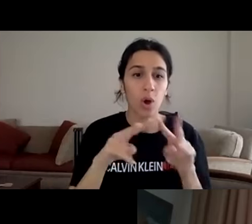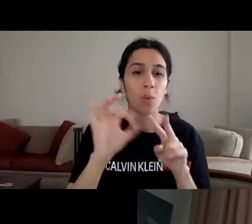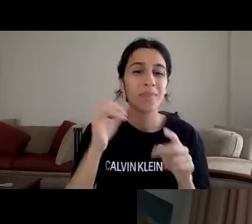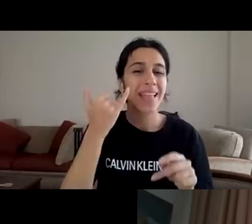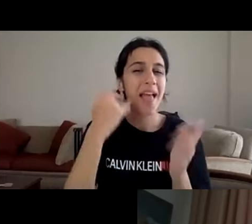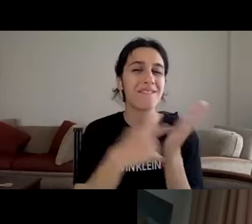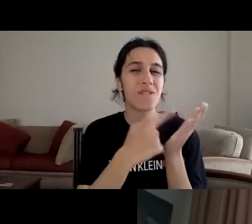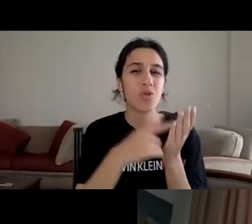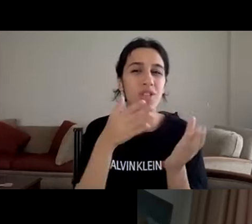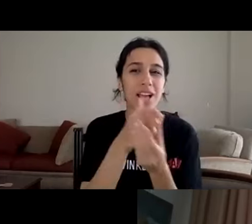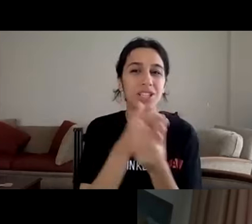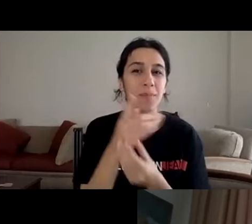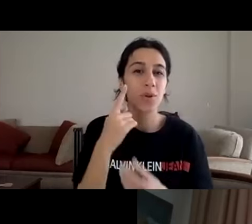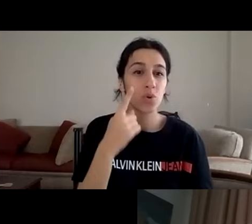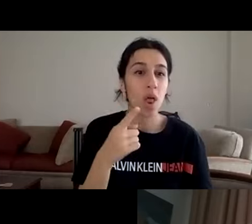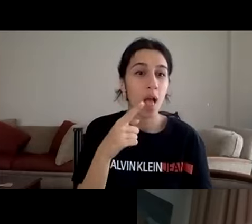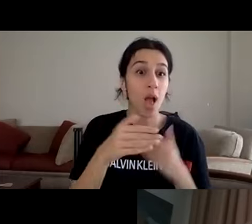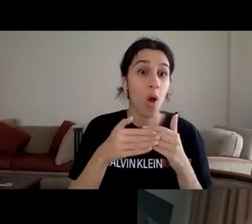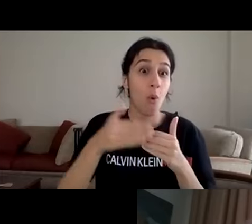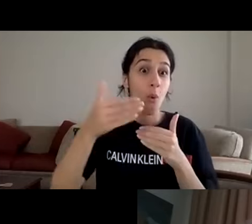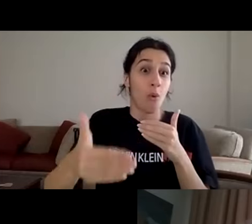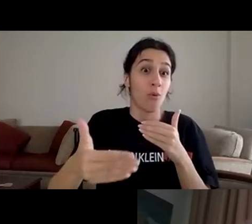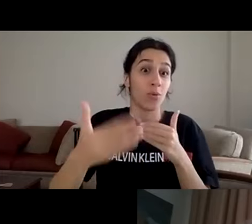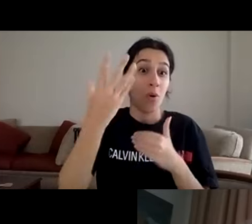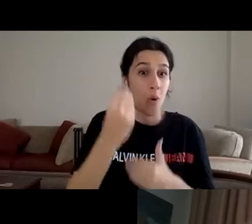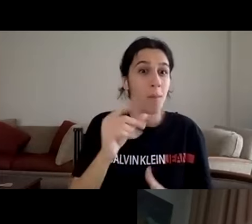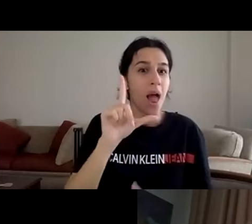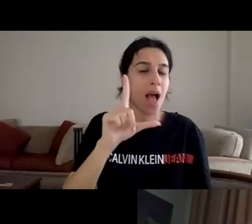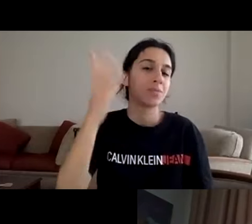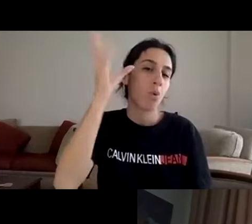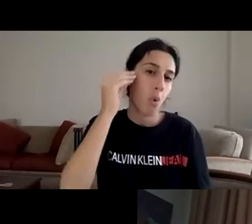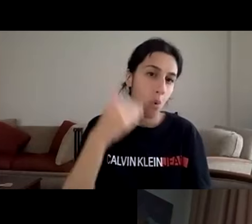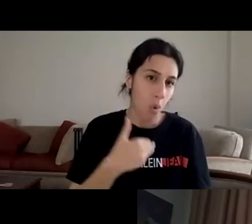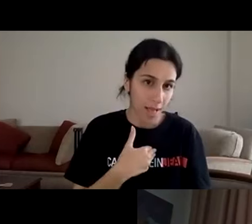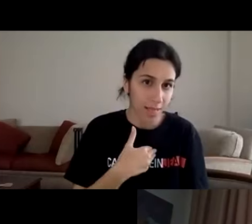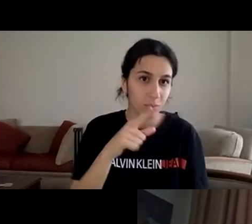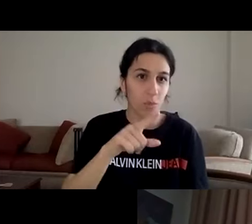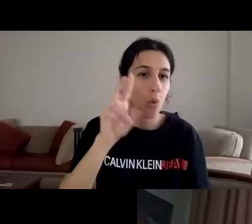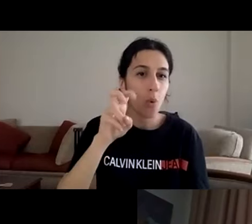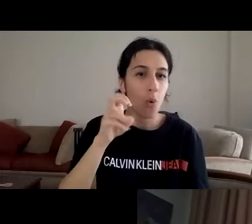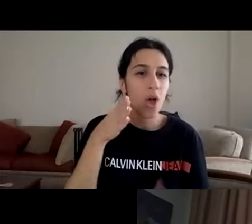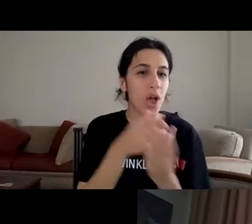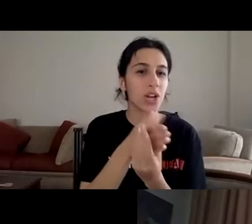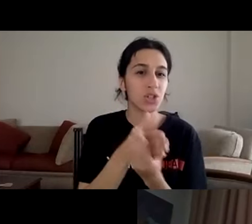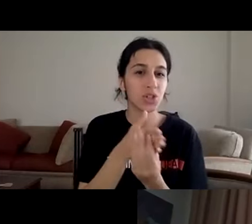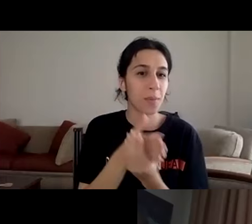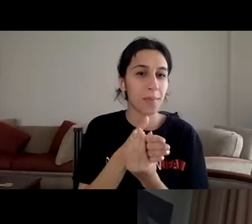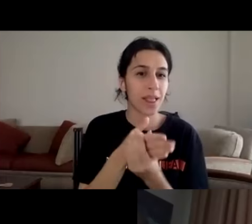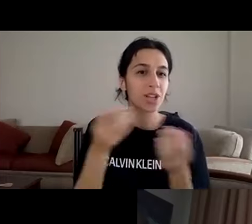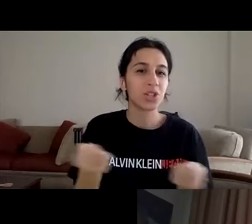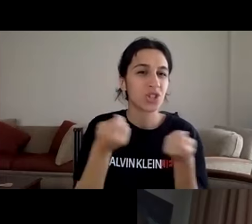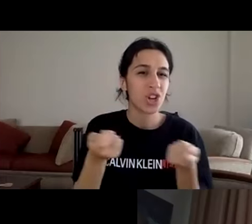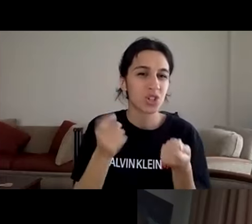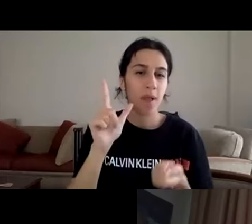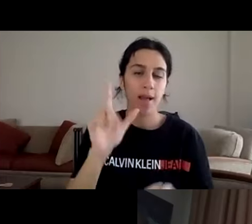alanının bu kadar önde olması gerektiğini öğrendik ve o konudaki erişilebilirliği çalışmak